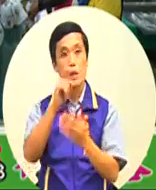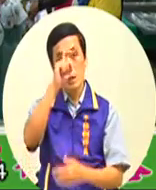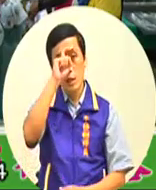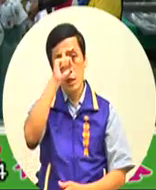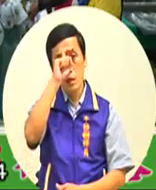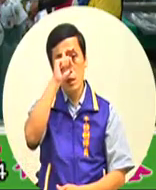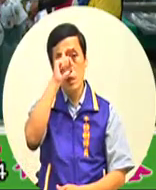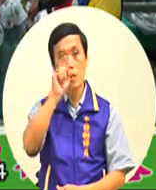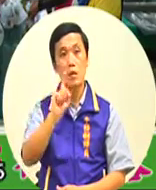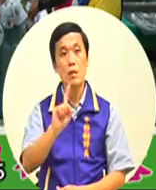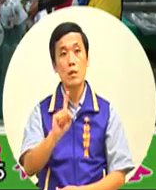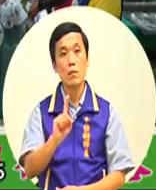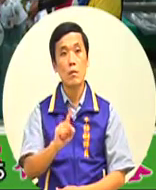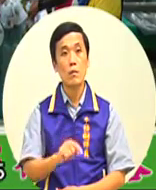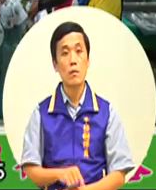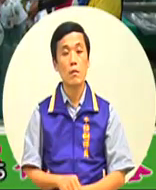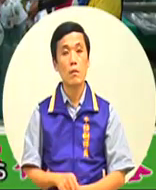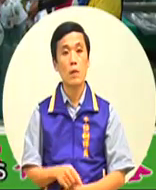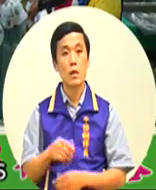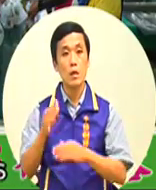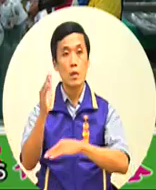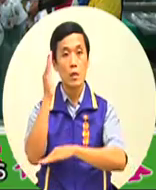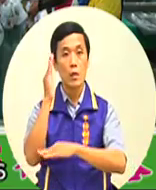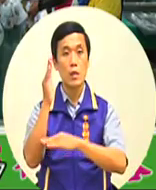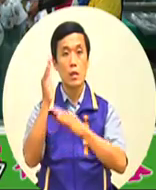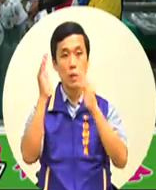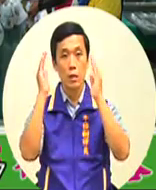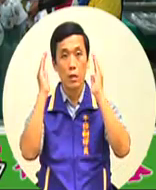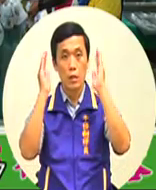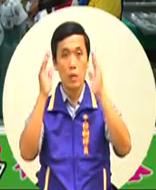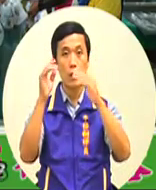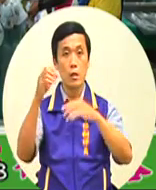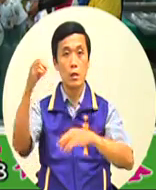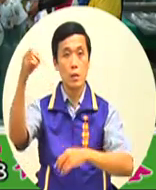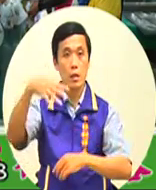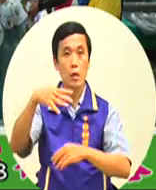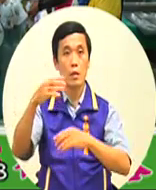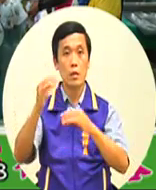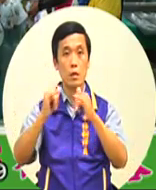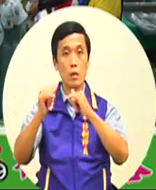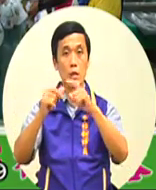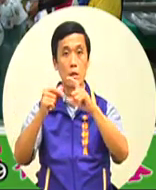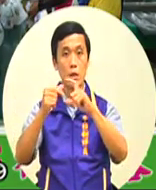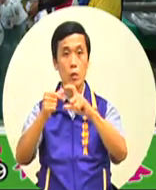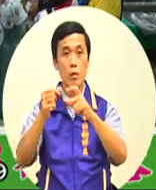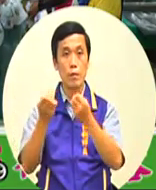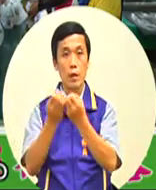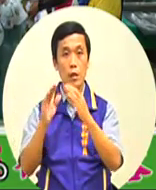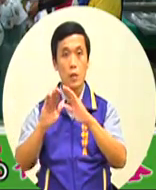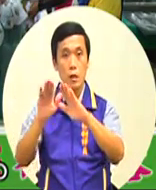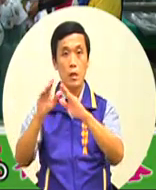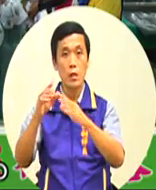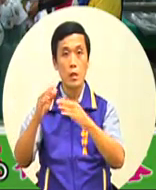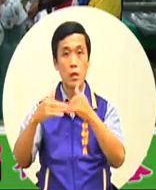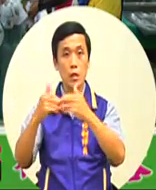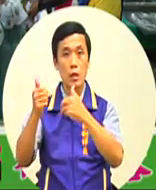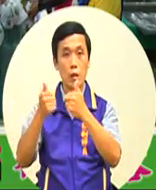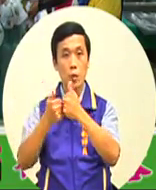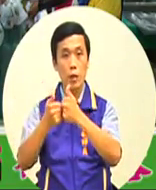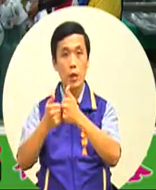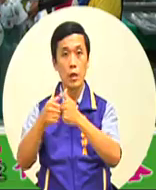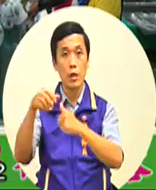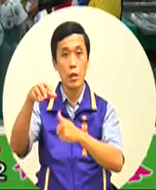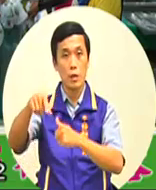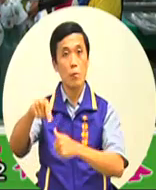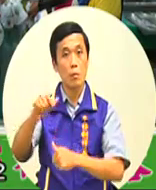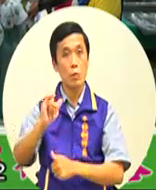让我们的正阳社区发展协会有这么一处那么好的地方，真的是婉容哈，真正用足侪